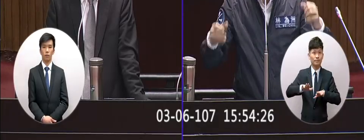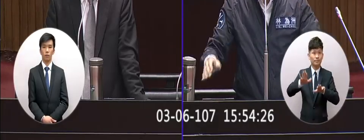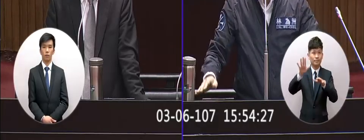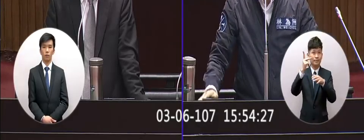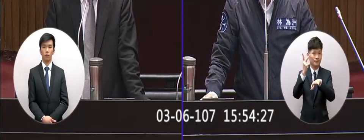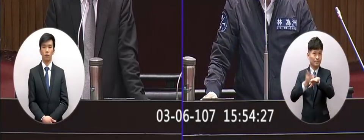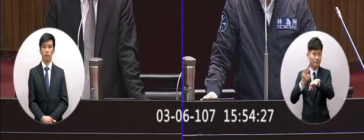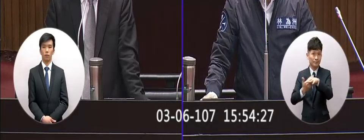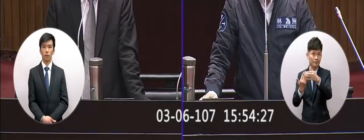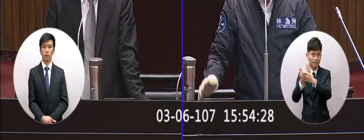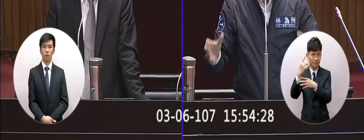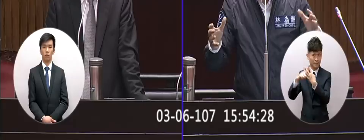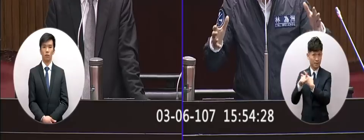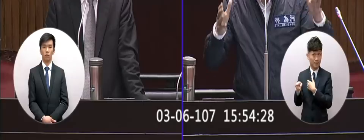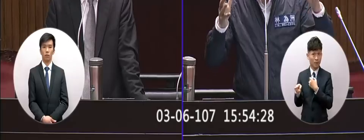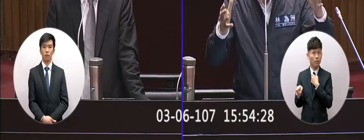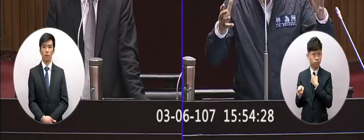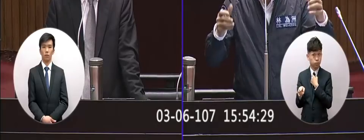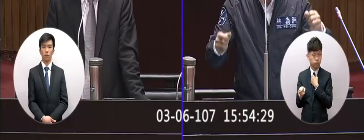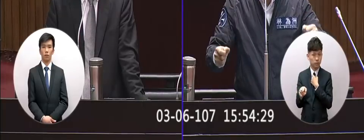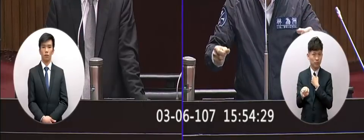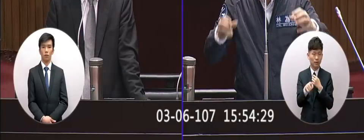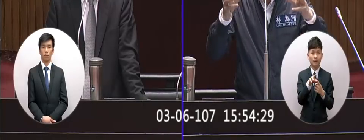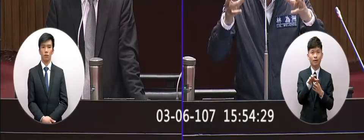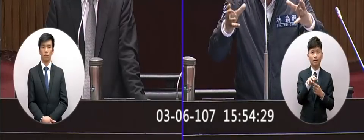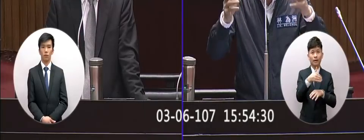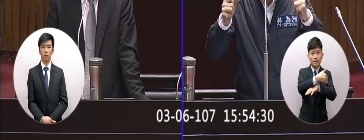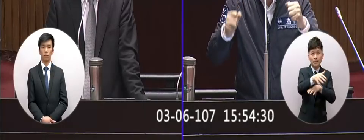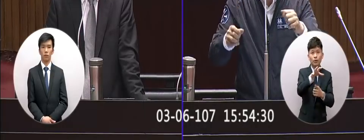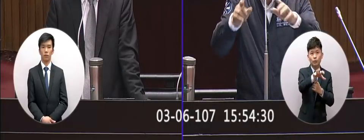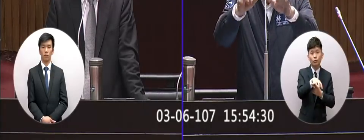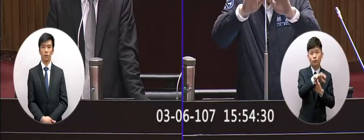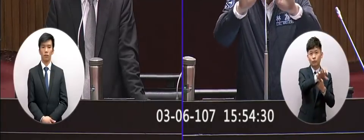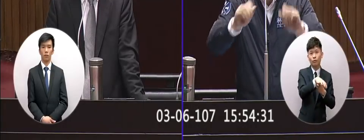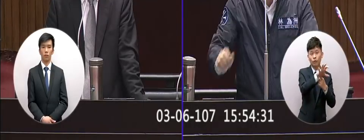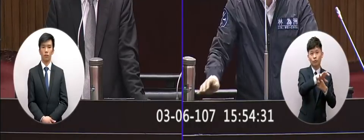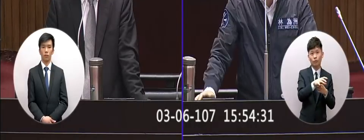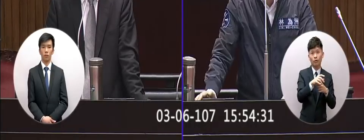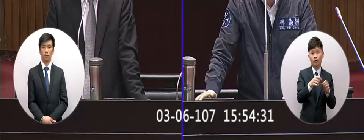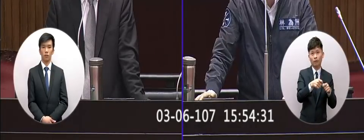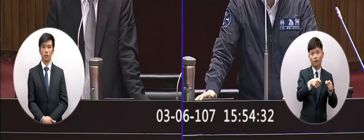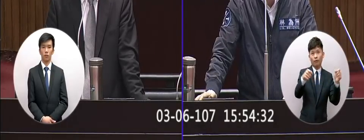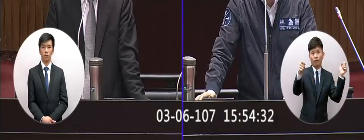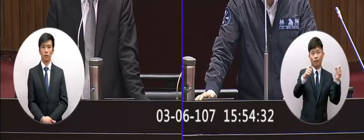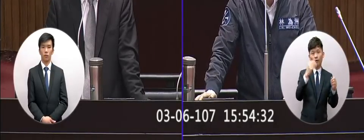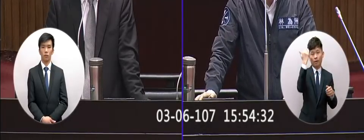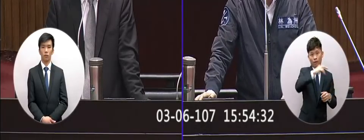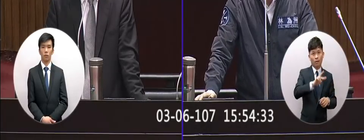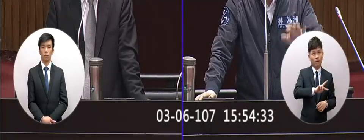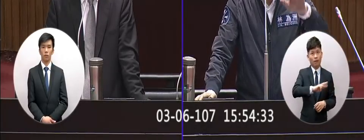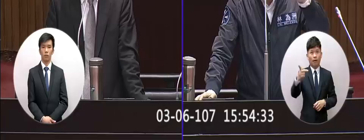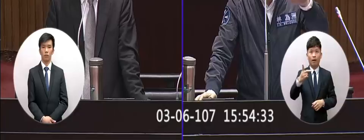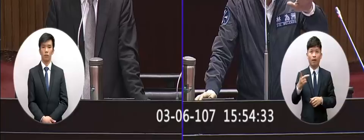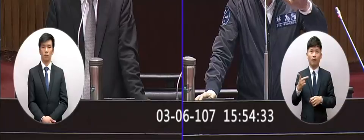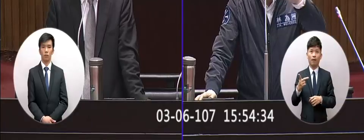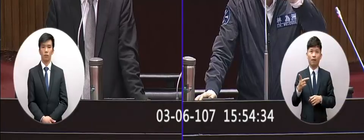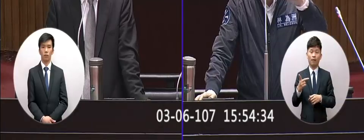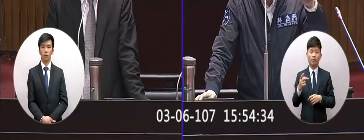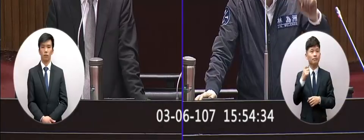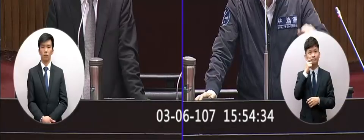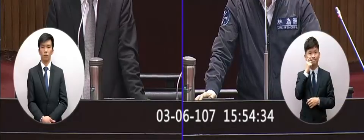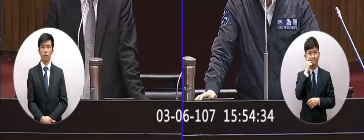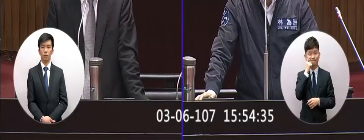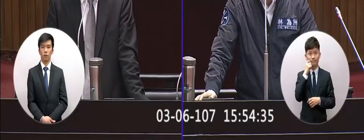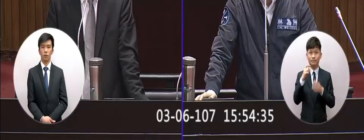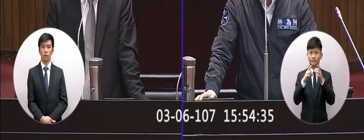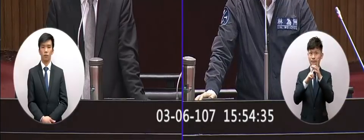科技产业，你也很难在农业县从无到有要发展，其实是很困难的。新竹地区虽然人